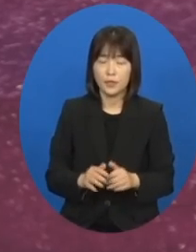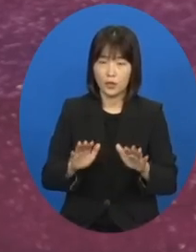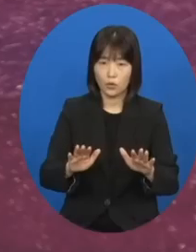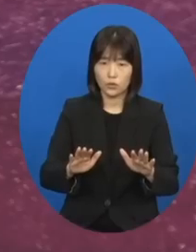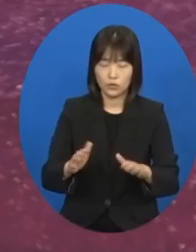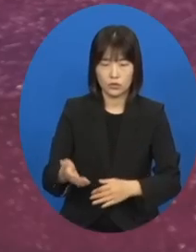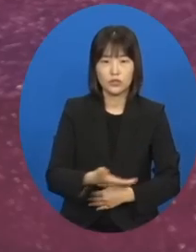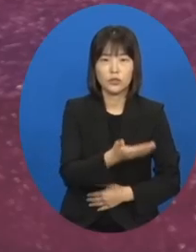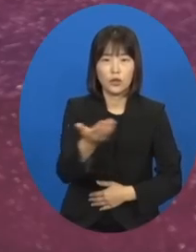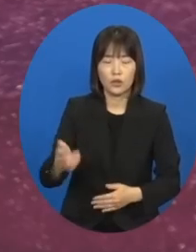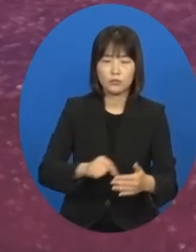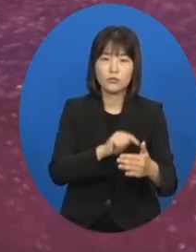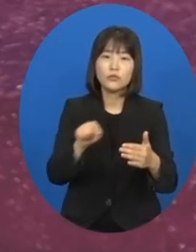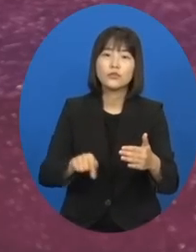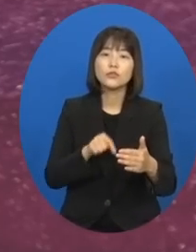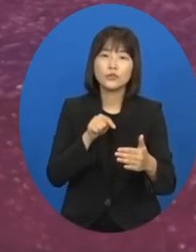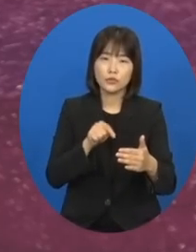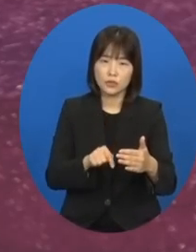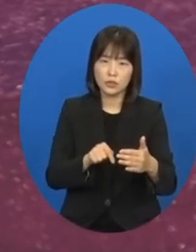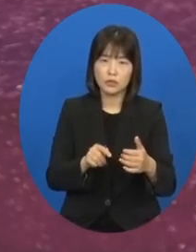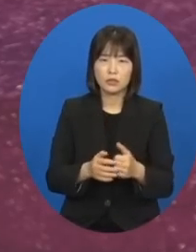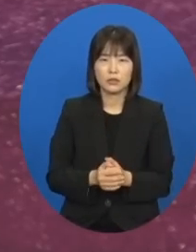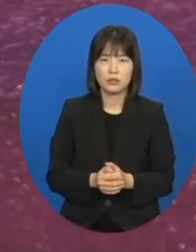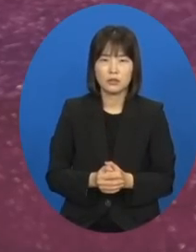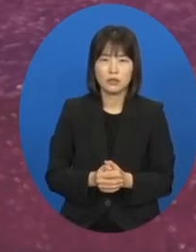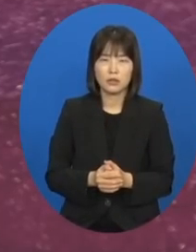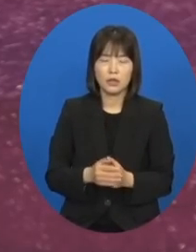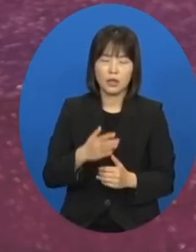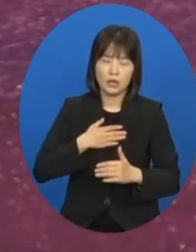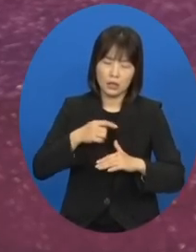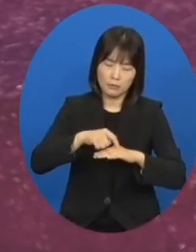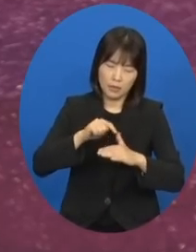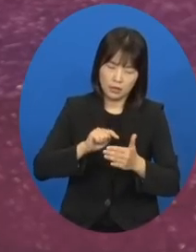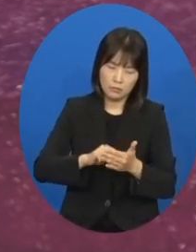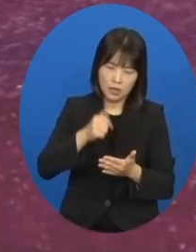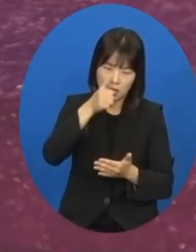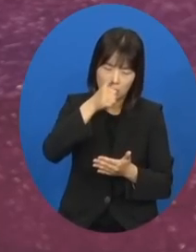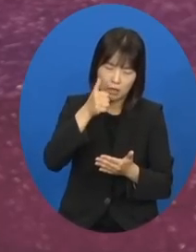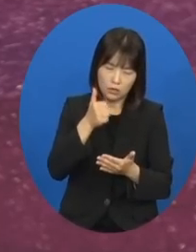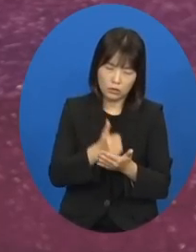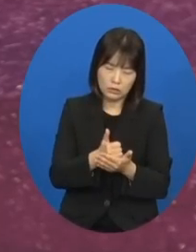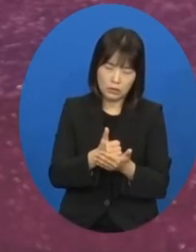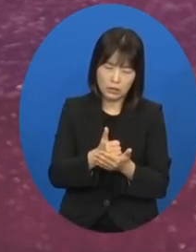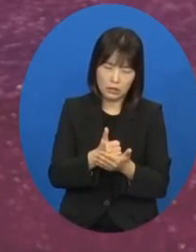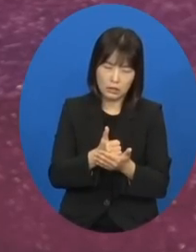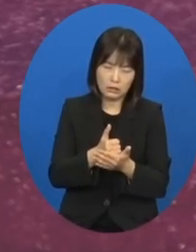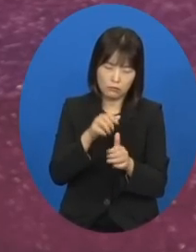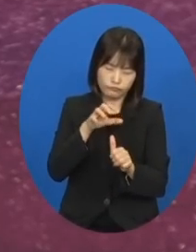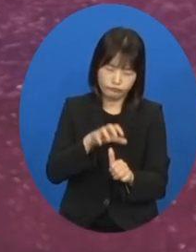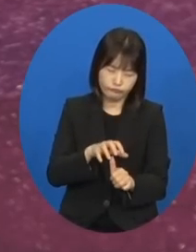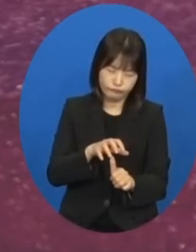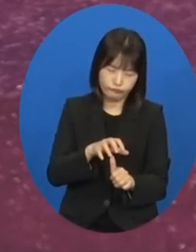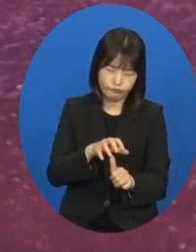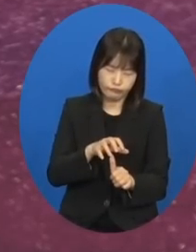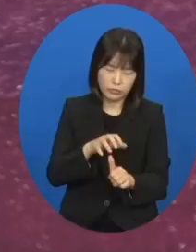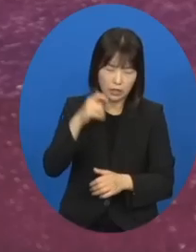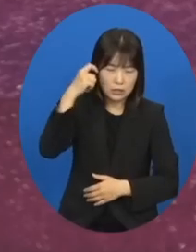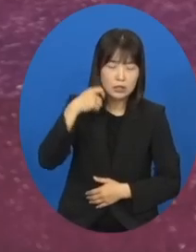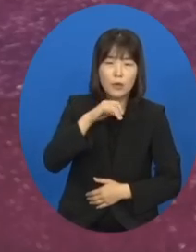여러분들 중에서 아 여전히 내 마음 가운데 죄책감이 남아 있다 그렇다면 여러분